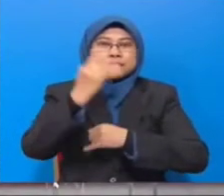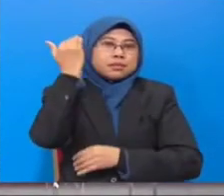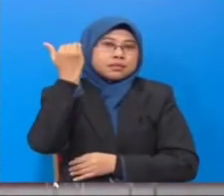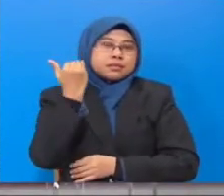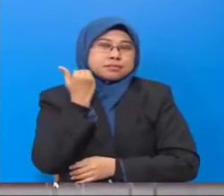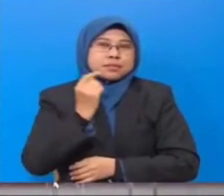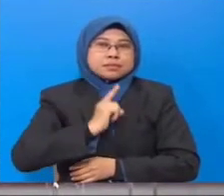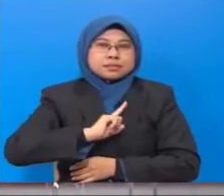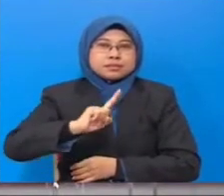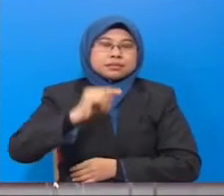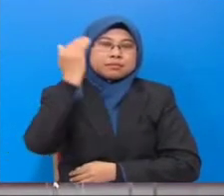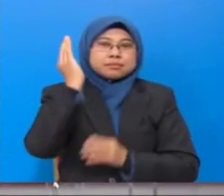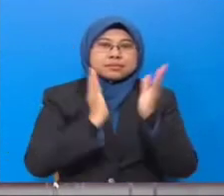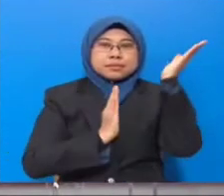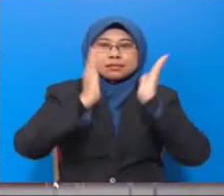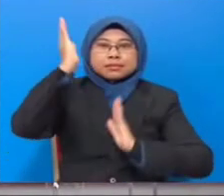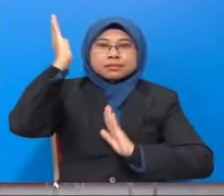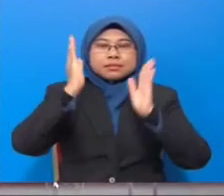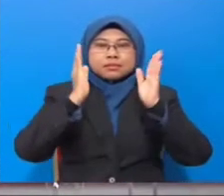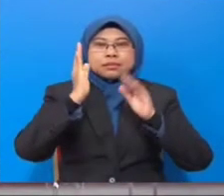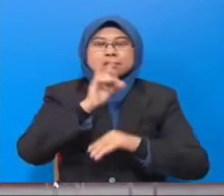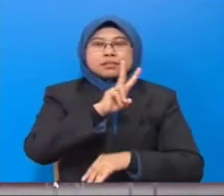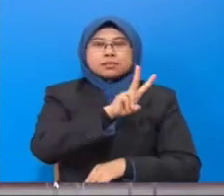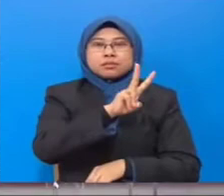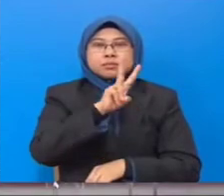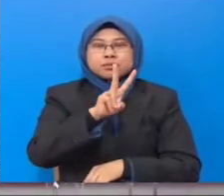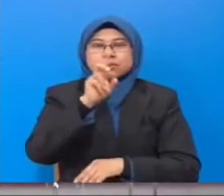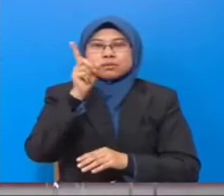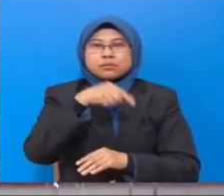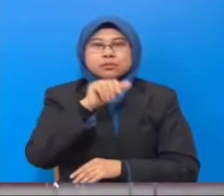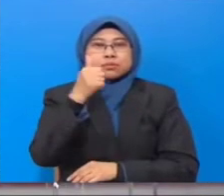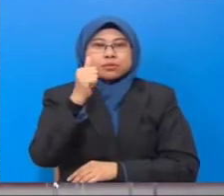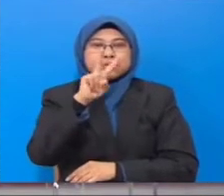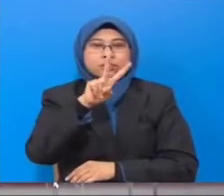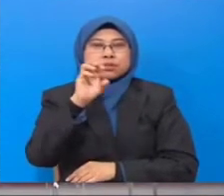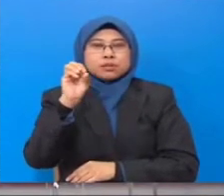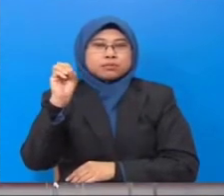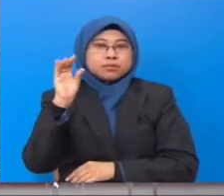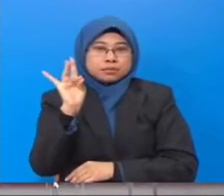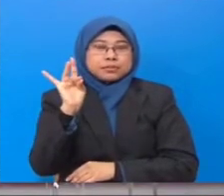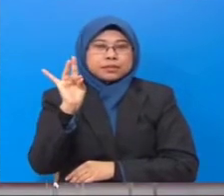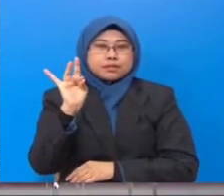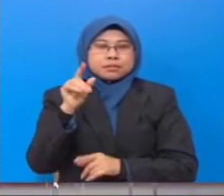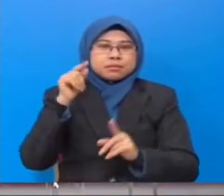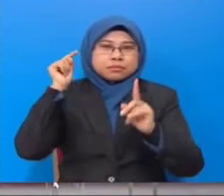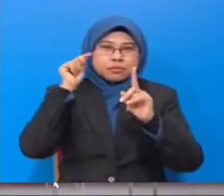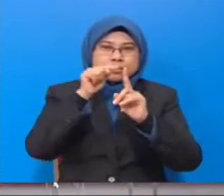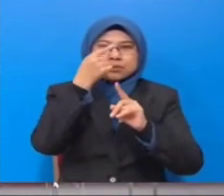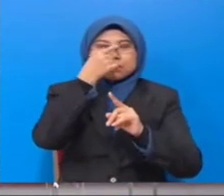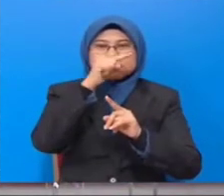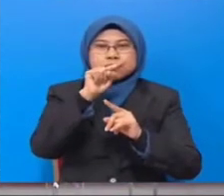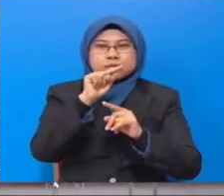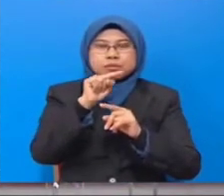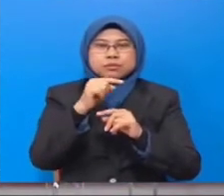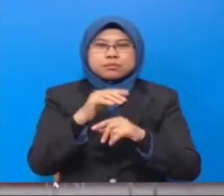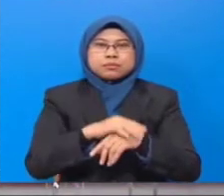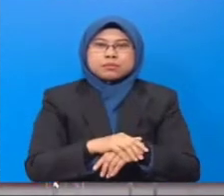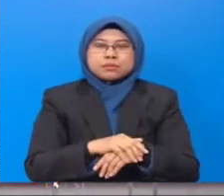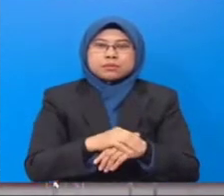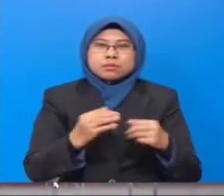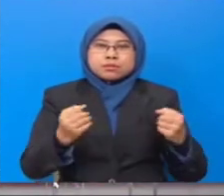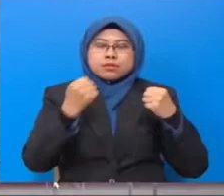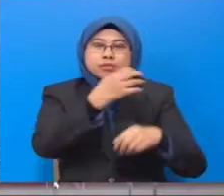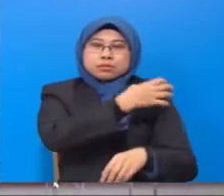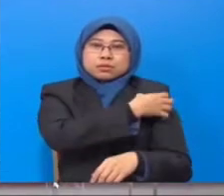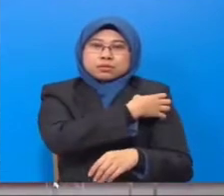Syariah Malaysia sejak 22 October 2008 yang bertujuan untuk menguatkan perintah nafkah